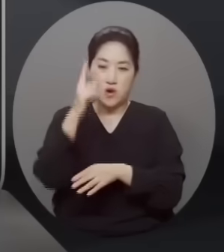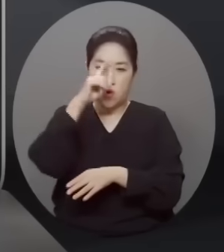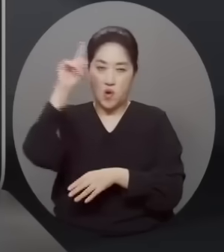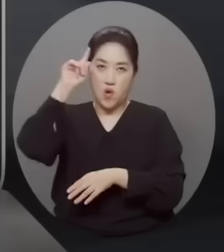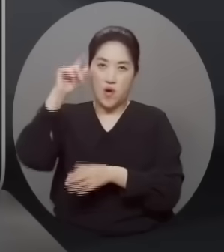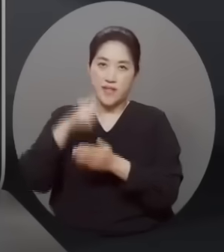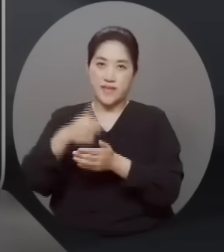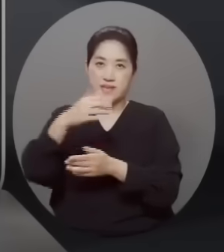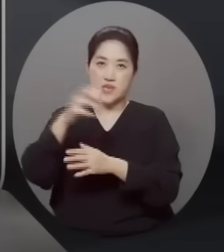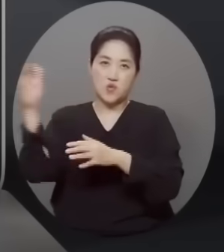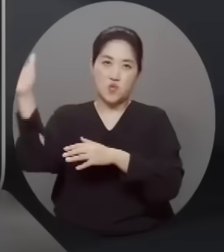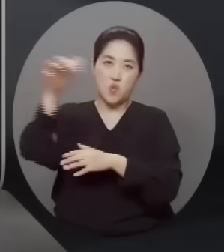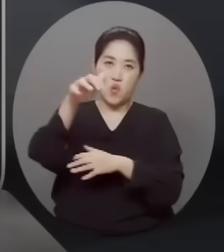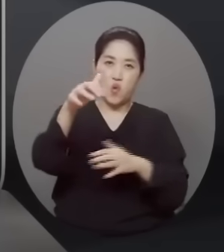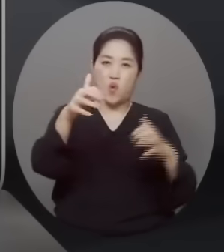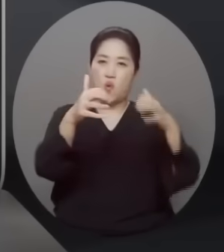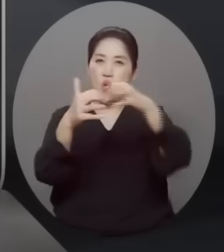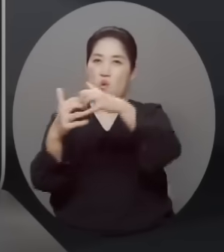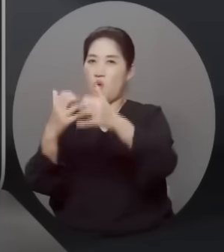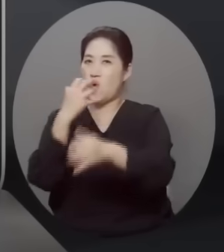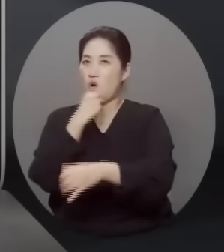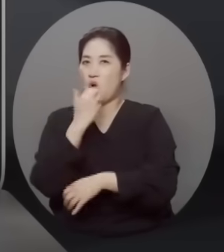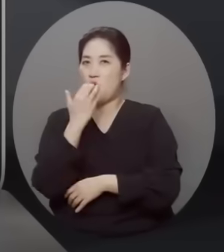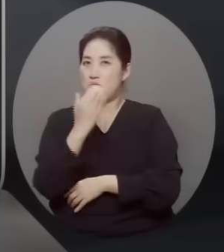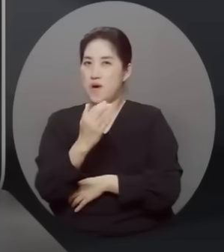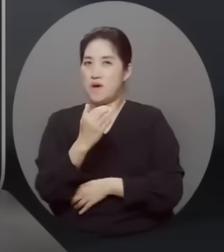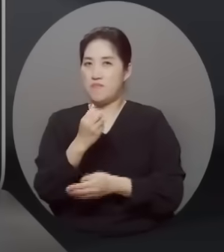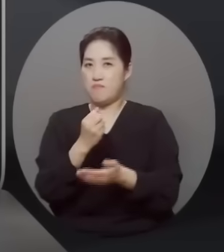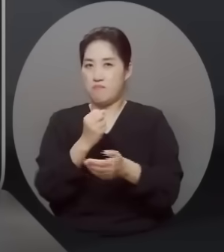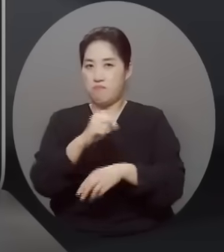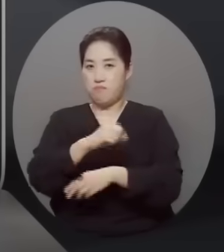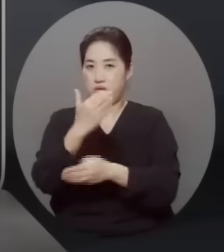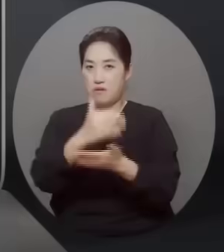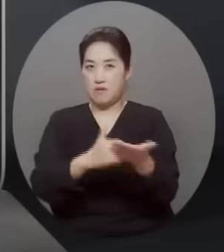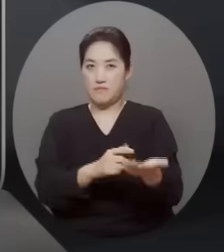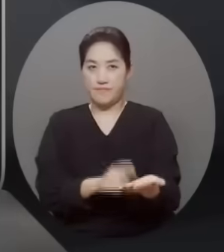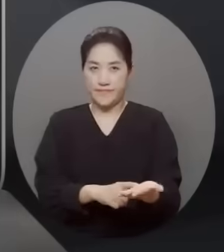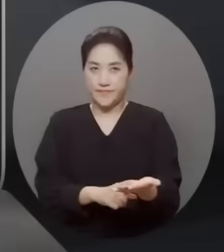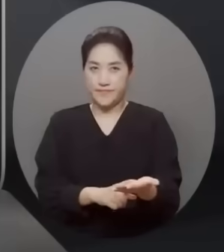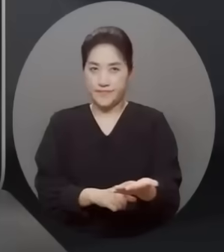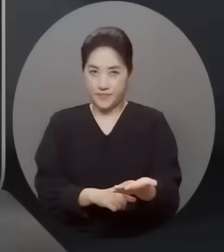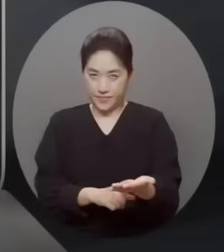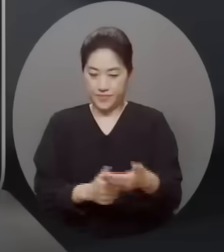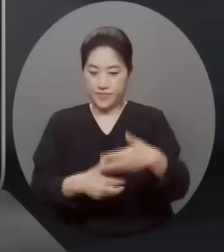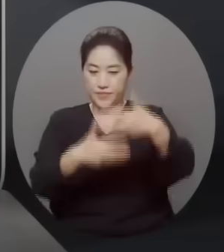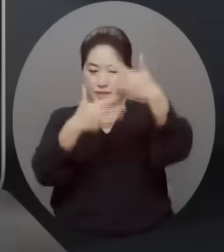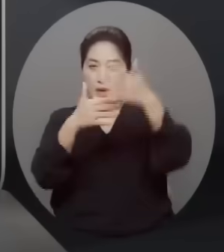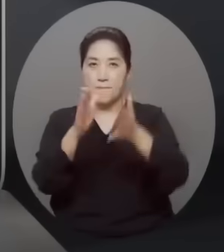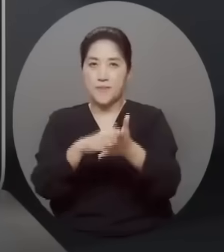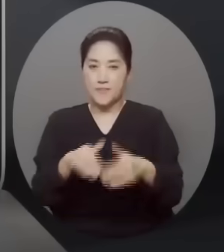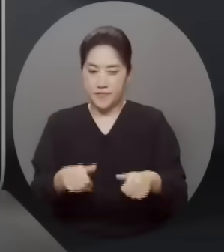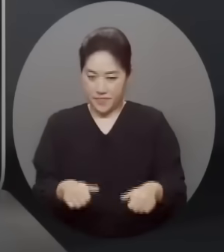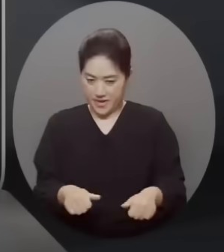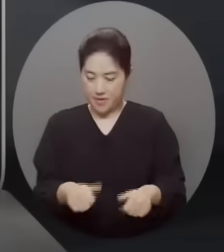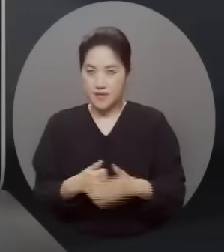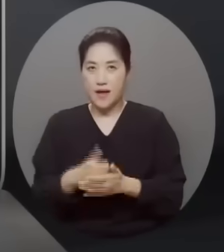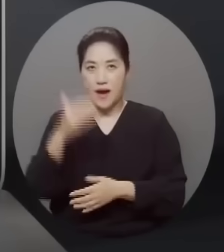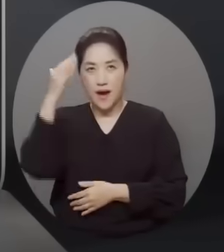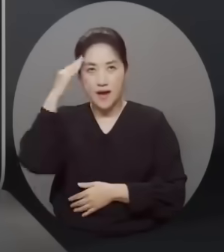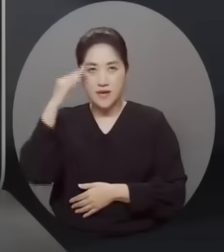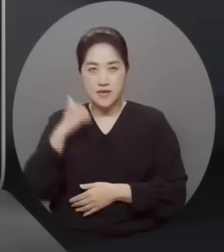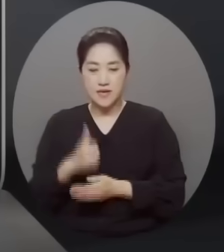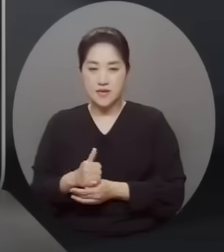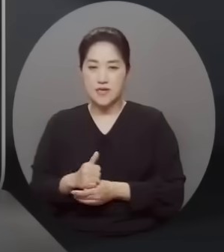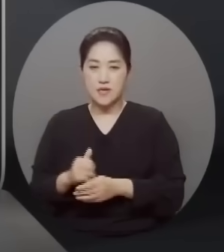대한 키우의 공세를 효과적으로 만들어줄 것이라고 보도했습니다. 이어 비밀 협정에 따라 한국은